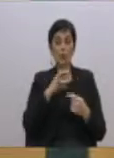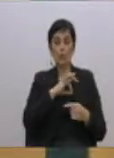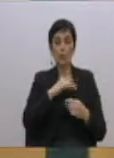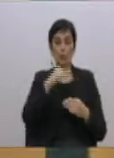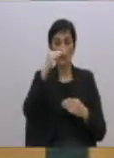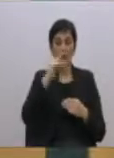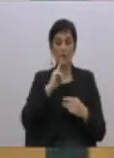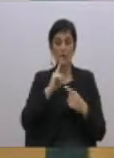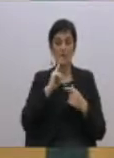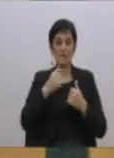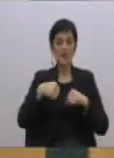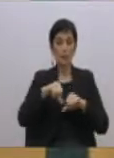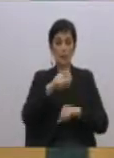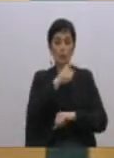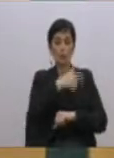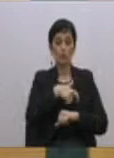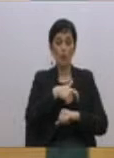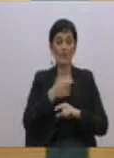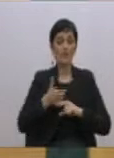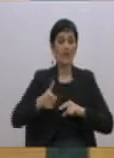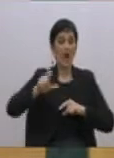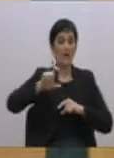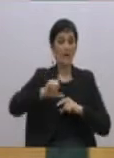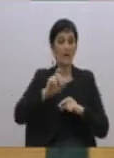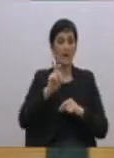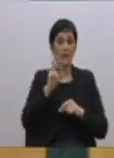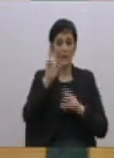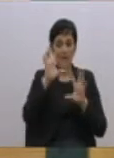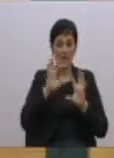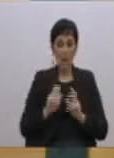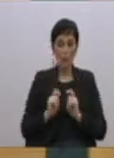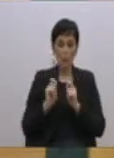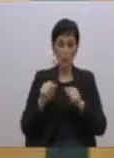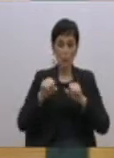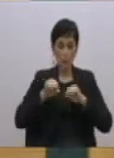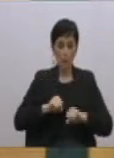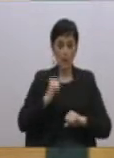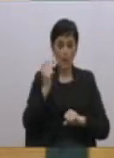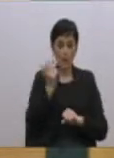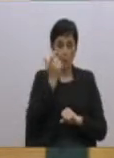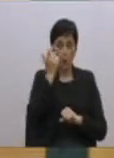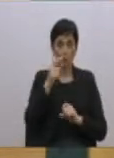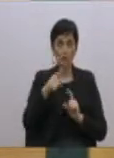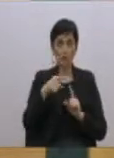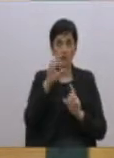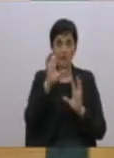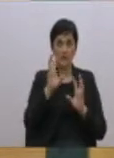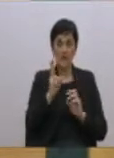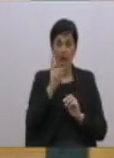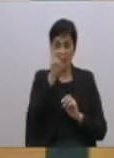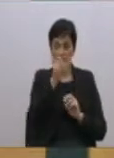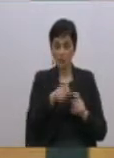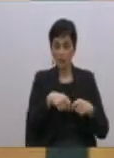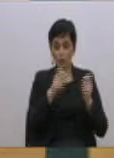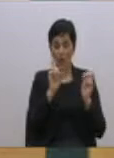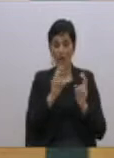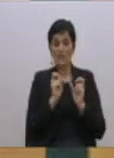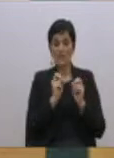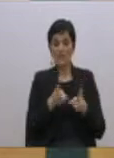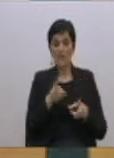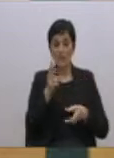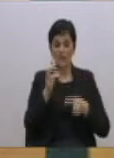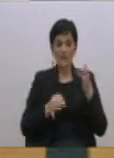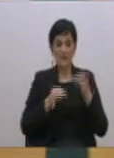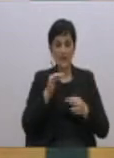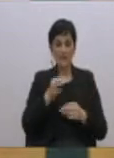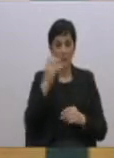sumaglis, umaglis sapcios, erma gadamita. Carând de blocul ministrului minicii bolul plei moslebas, riscul de gădat stai rog aine de suplei bine sapt creșe cu nesesam fost amuki